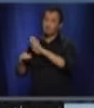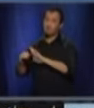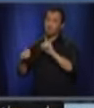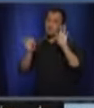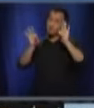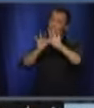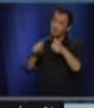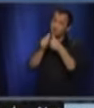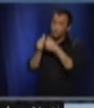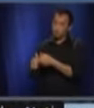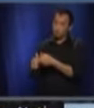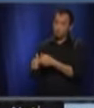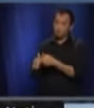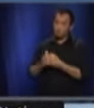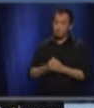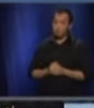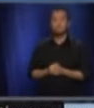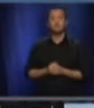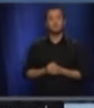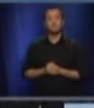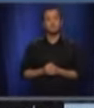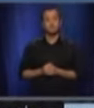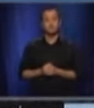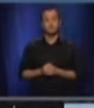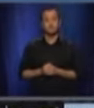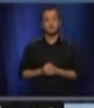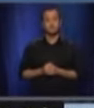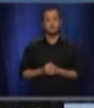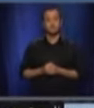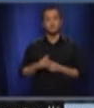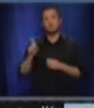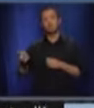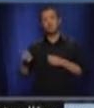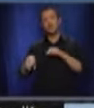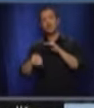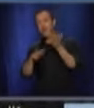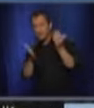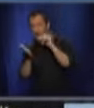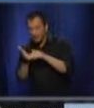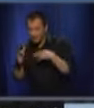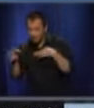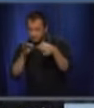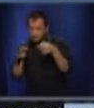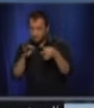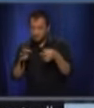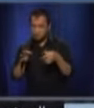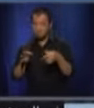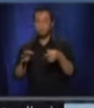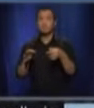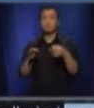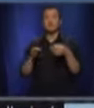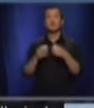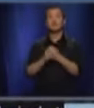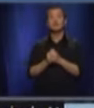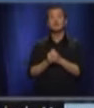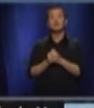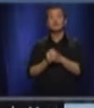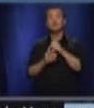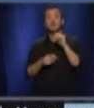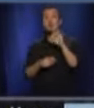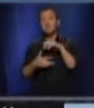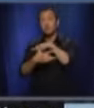25. Donc, et je veux prendre le temps de bien l'expliquer. C'est dans ce genre